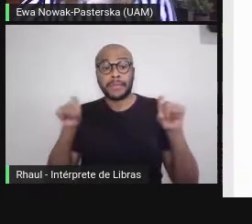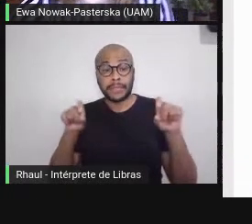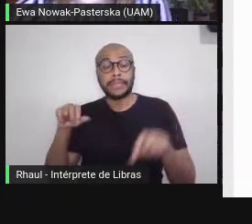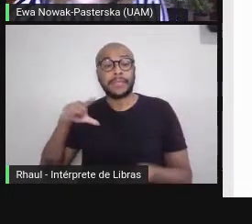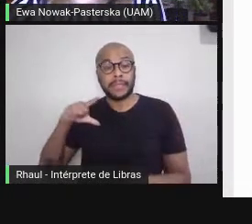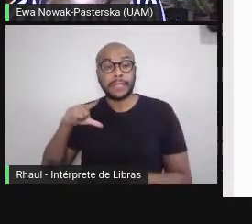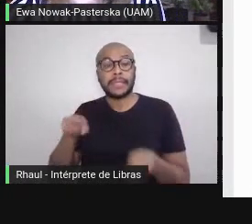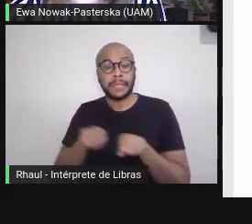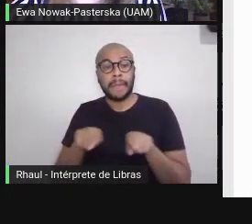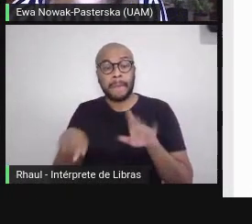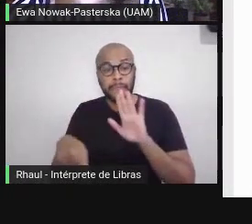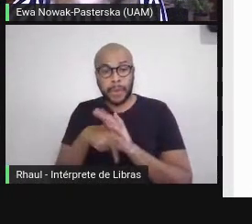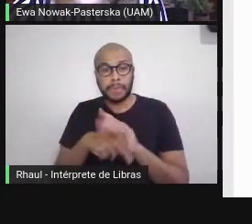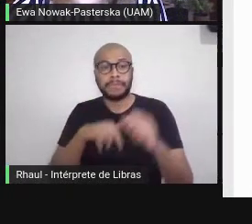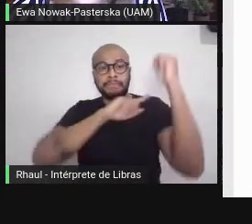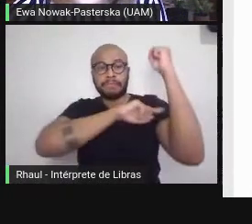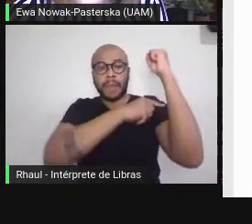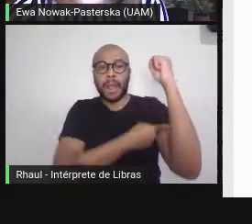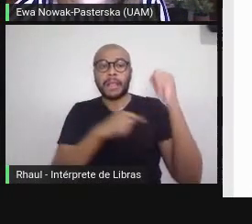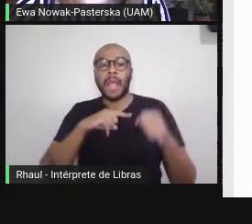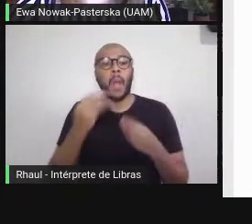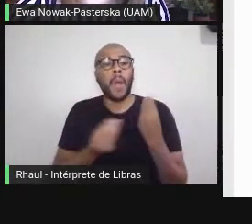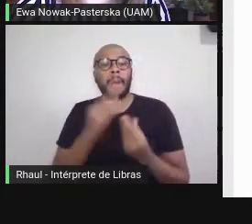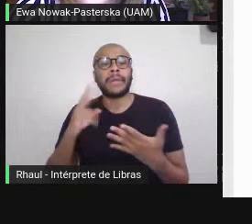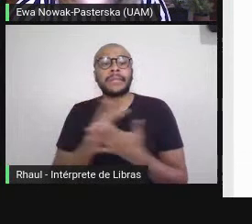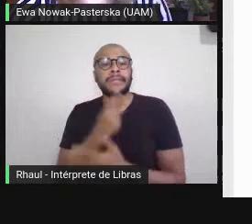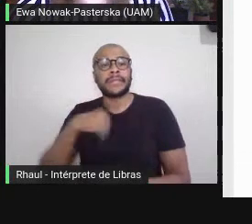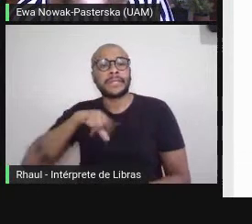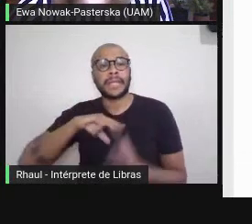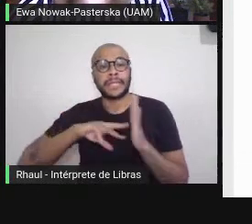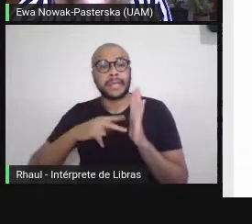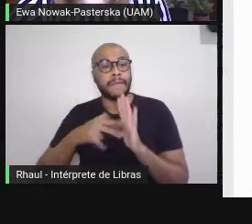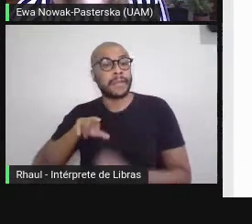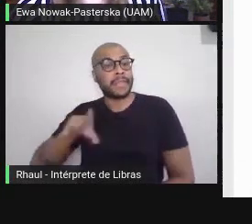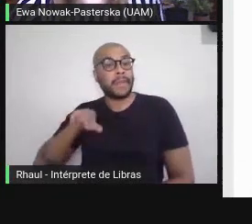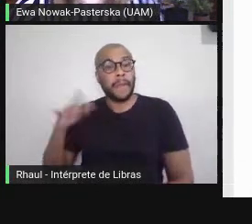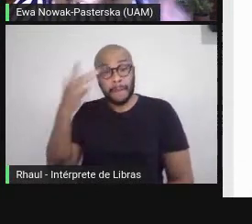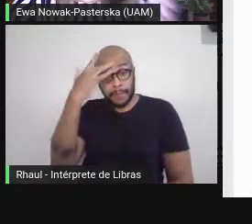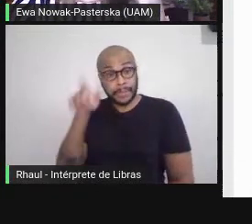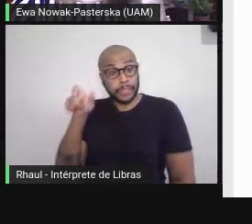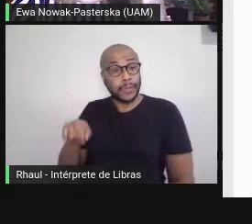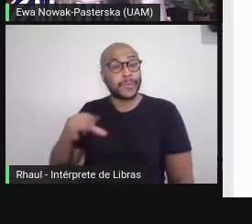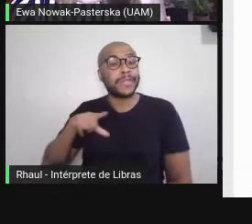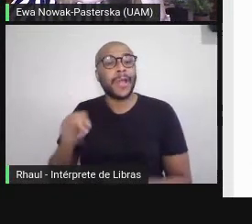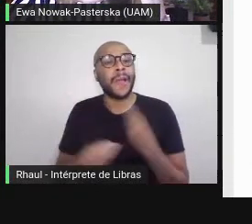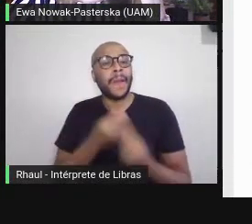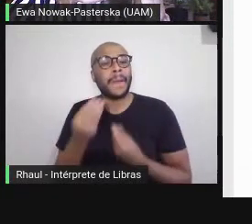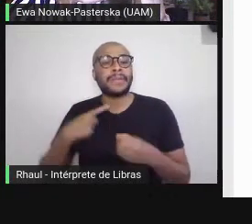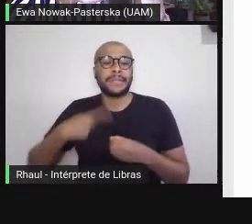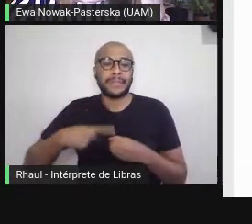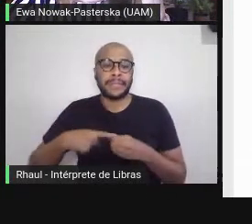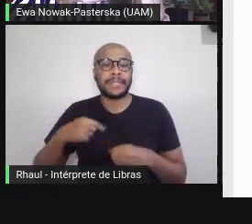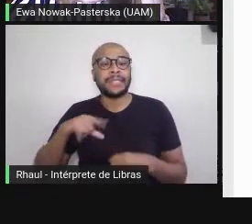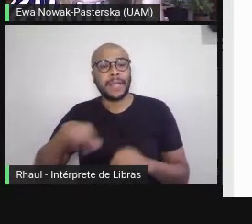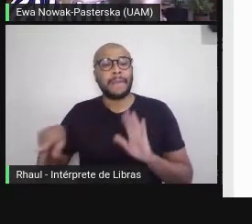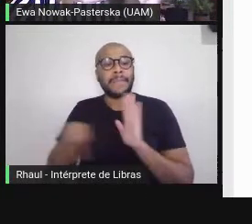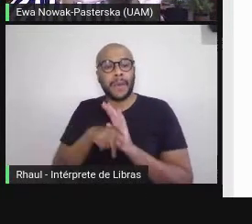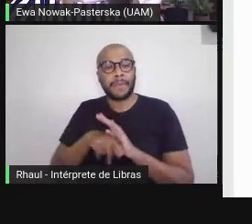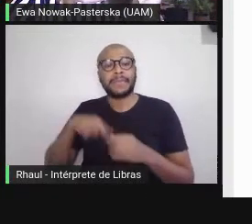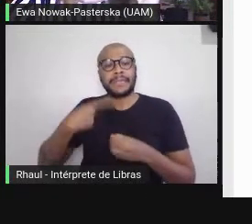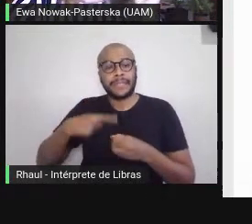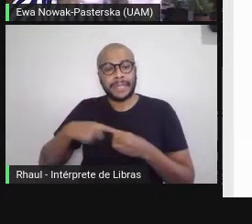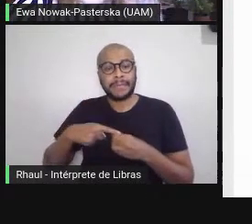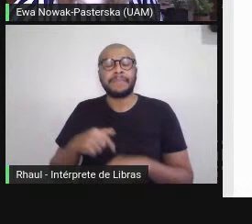Krakowski, Częstochowski, naturalmente isso não significava que essa pessoa possuía essa cidade, que era dona da